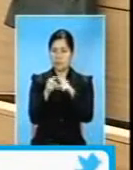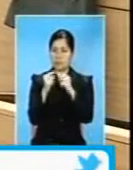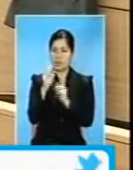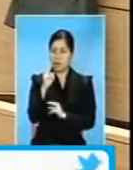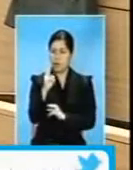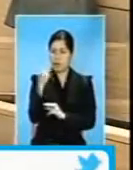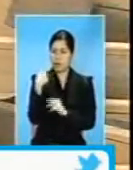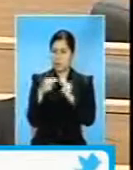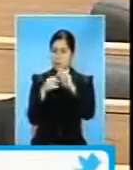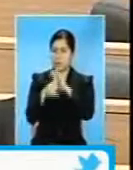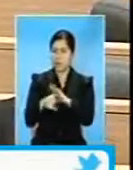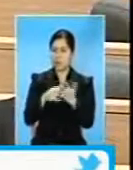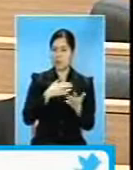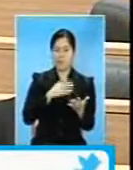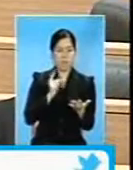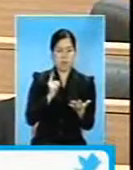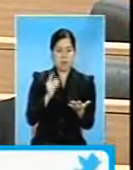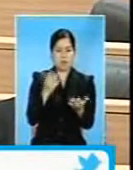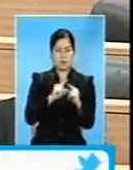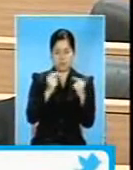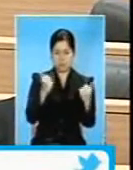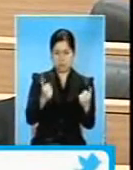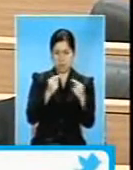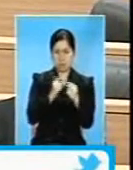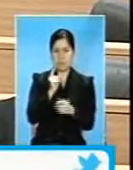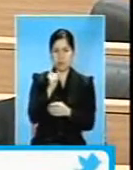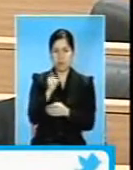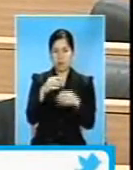และอำนาจรัฐสภาถ้าศาลสั่งระงับการแก้